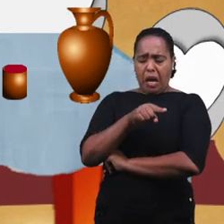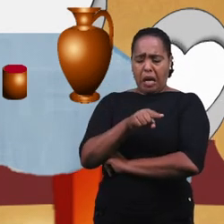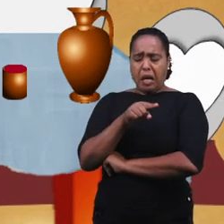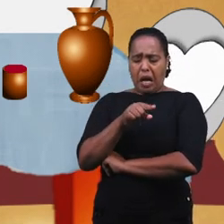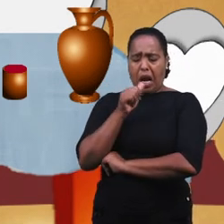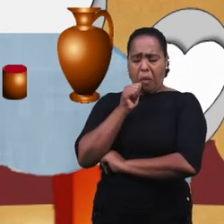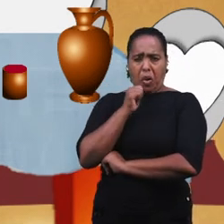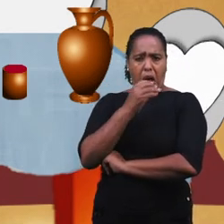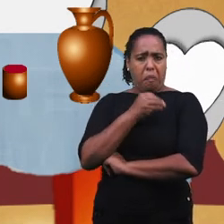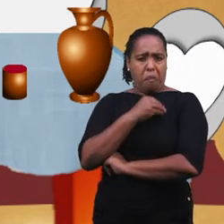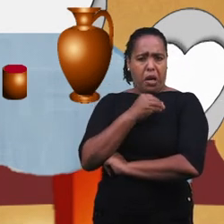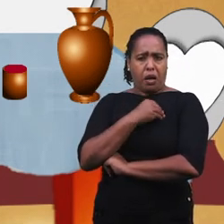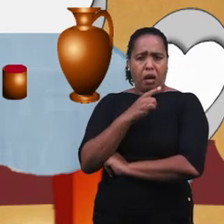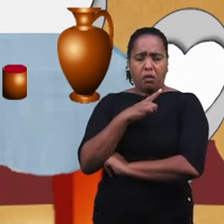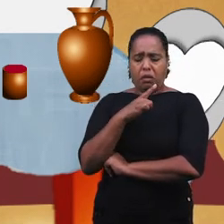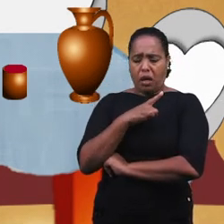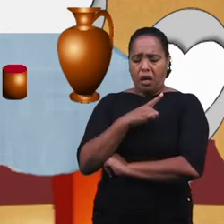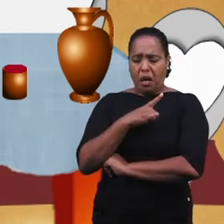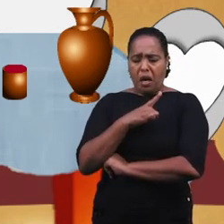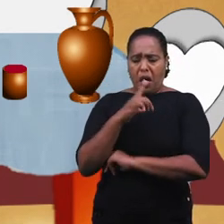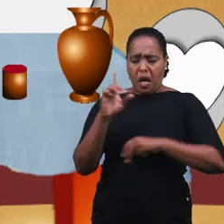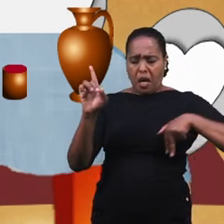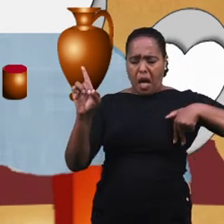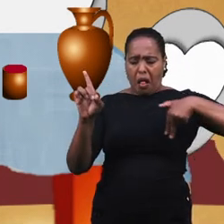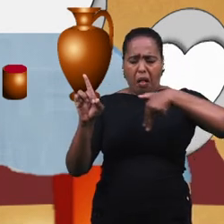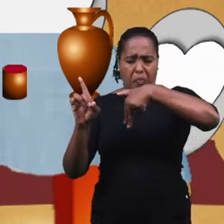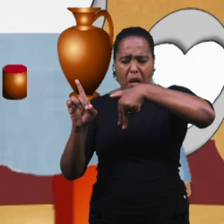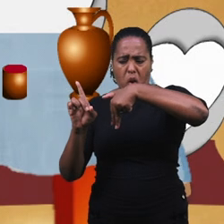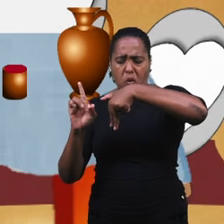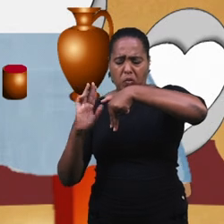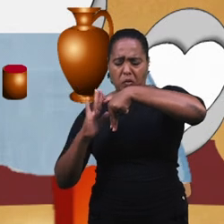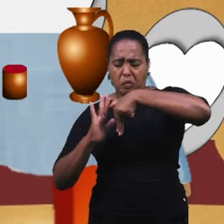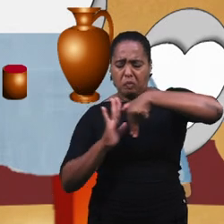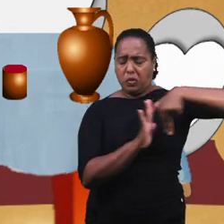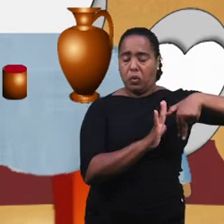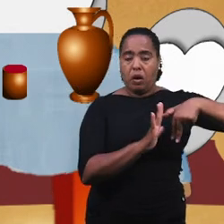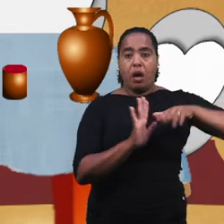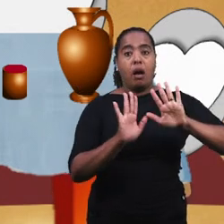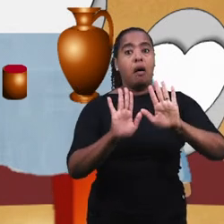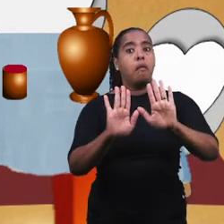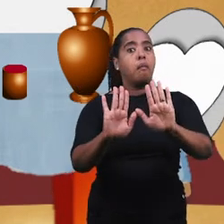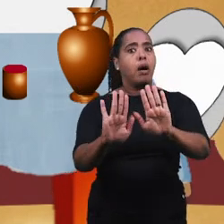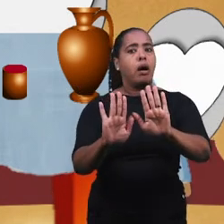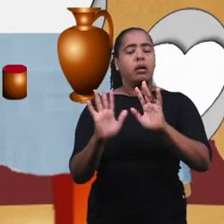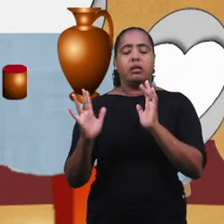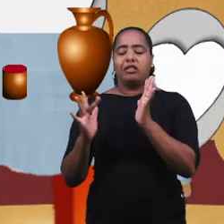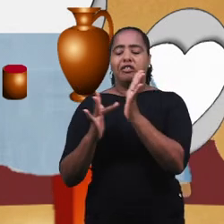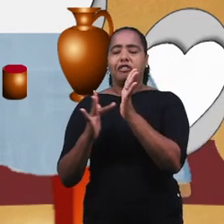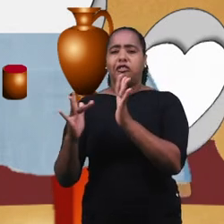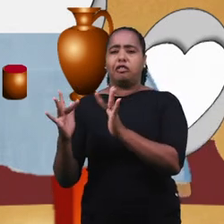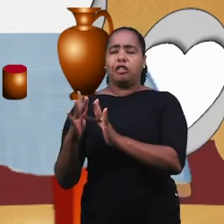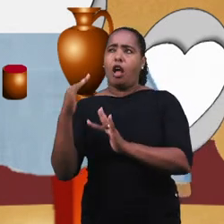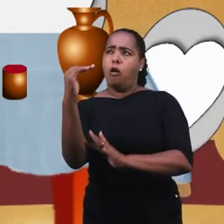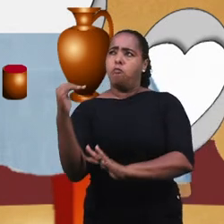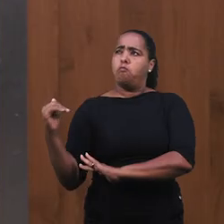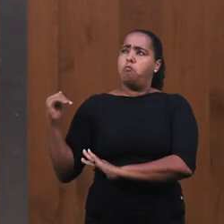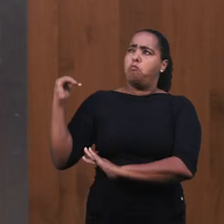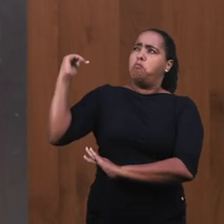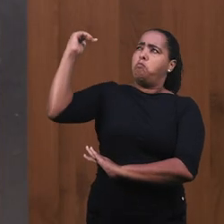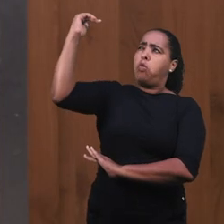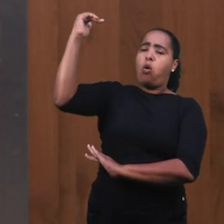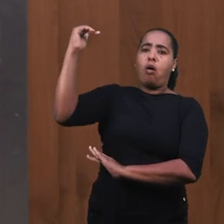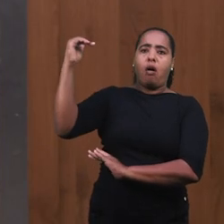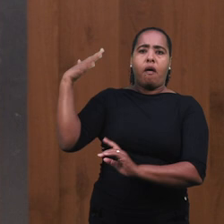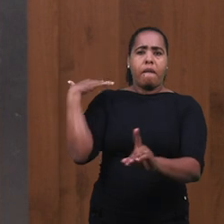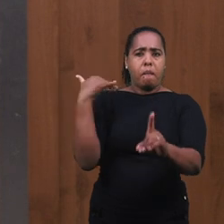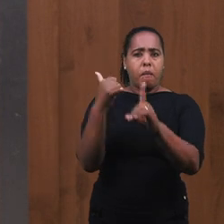ne laisserait pas s'approcher de lui. Mais Jésus, le plus grand de tous les prophètes, qui connaît